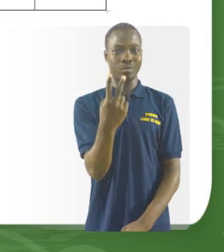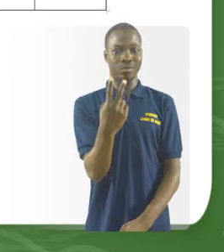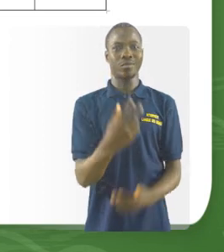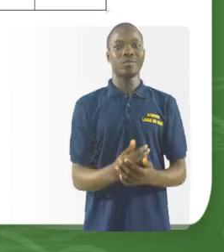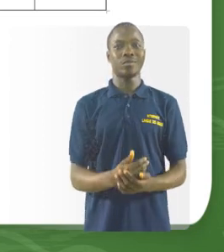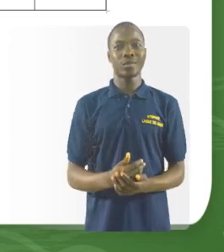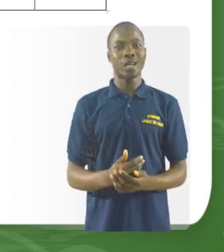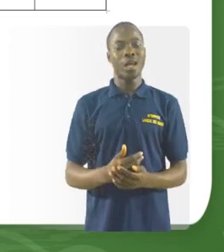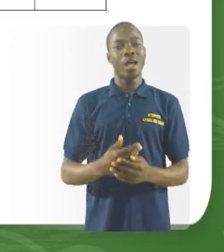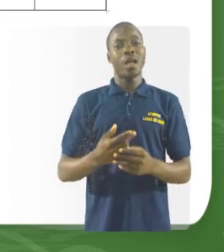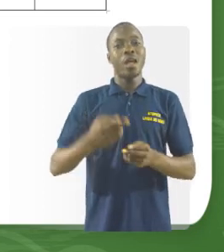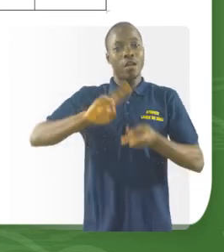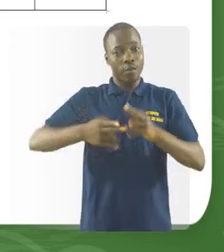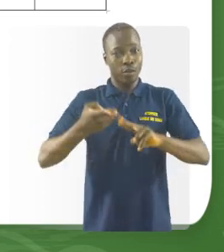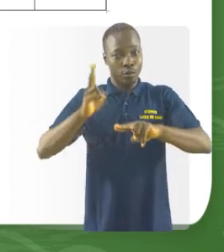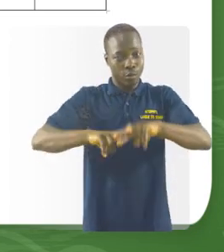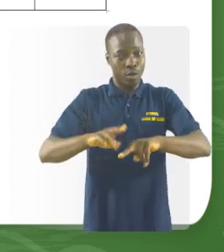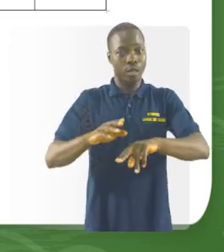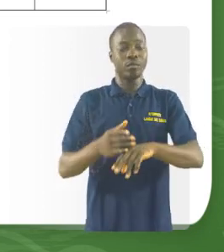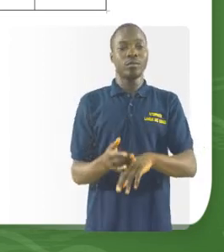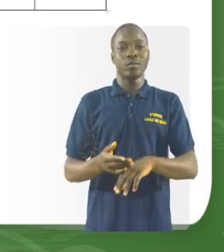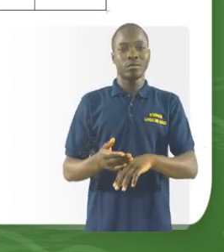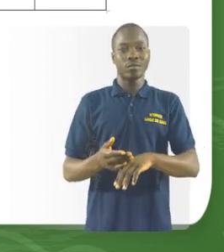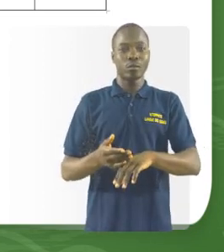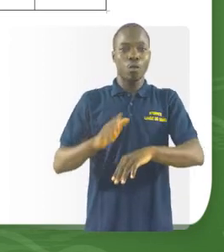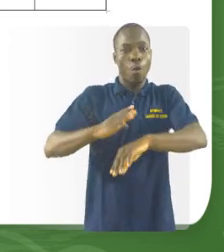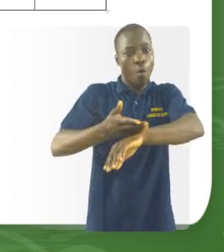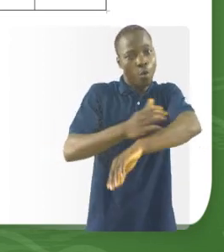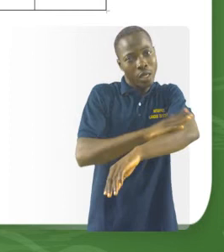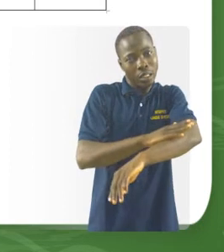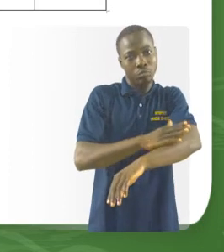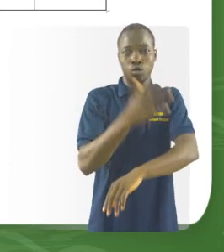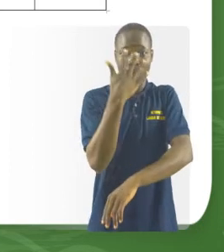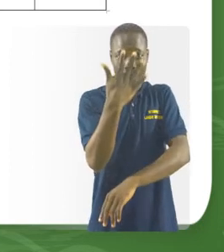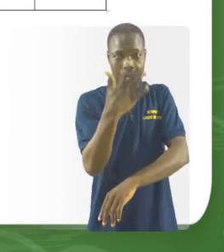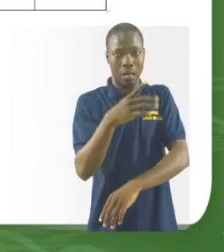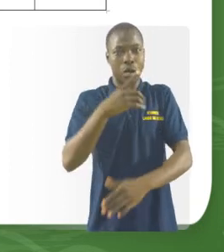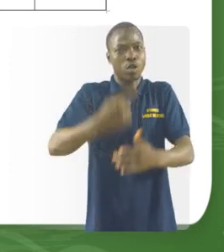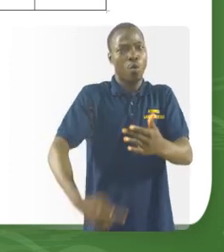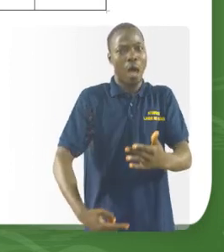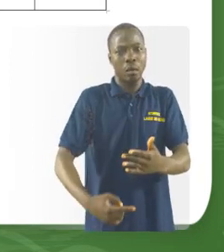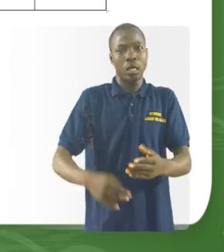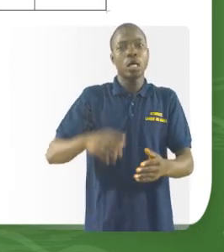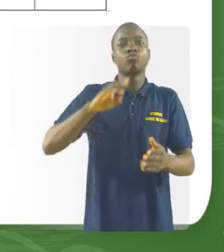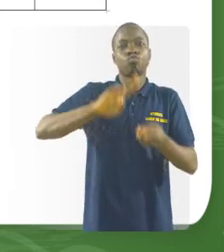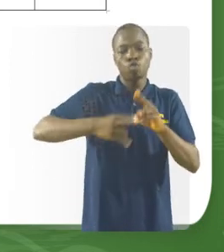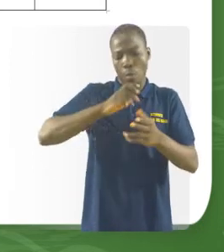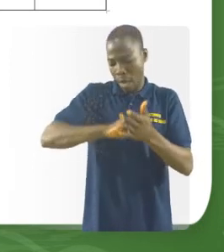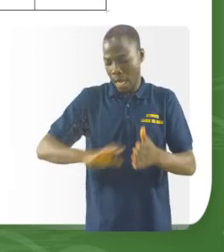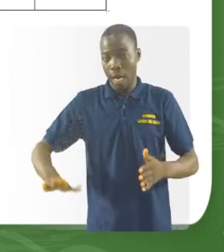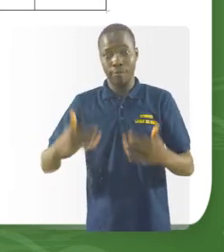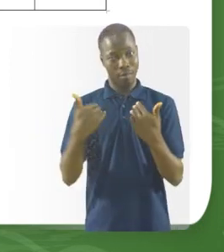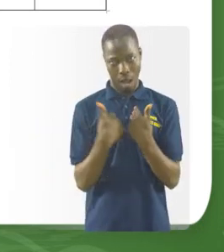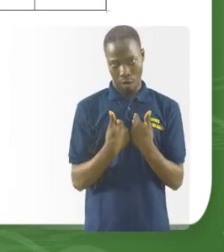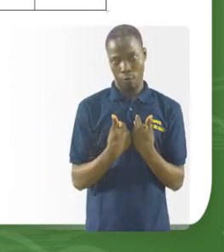L'effectif cumulé croissant de la modalité 5 est l'effectif des élèves qui